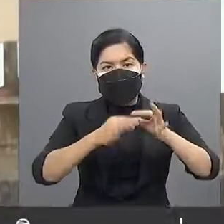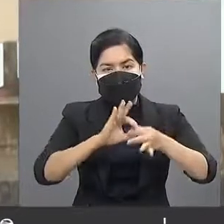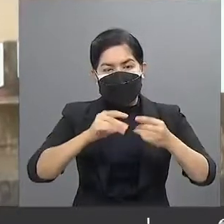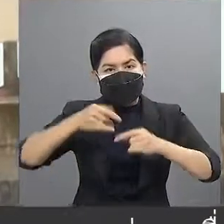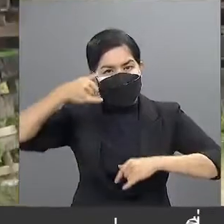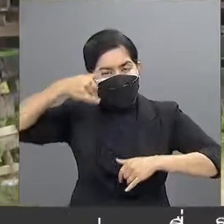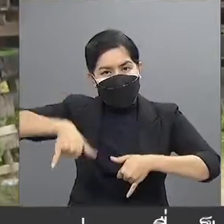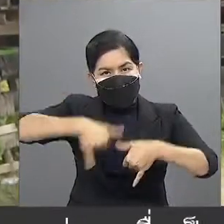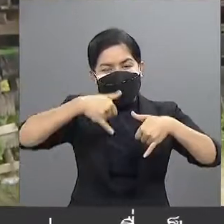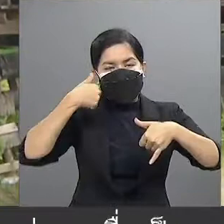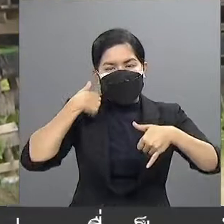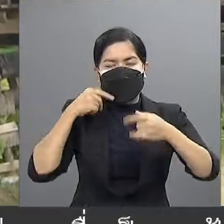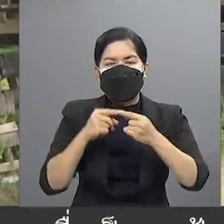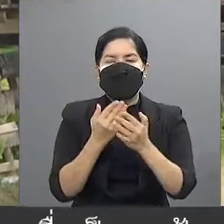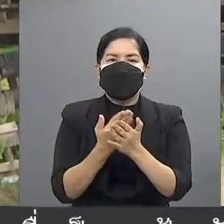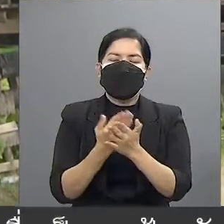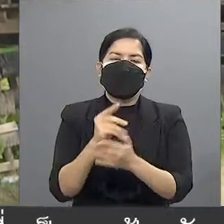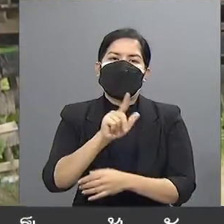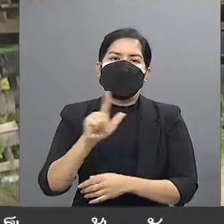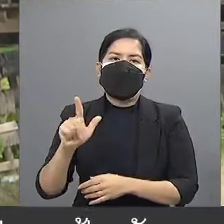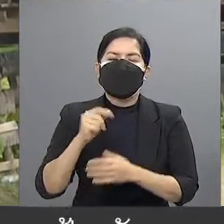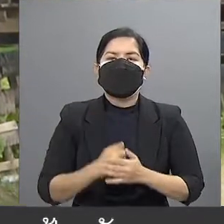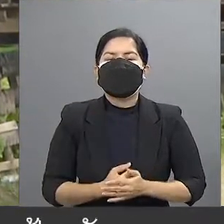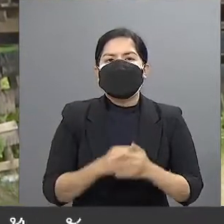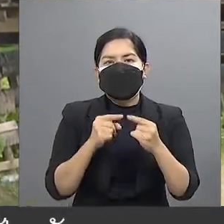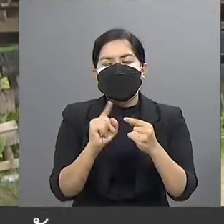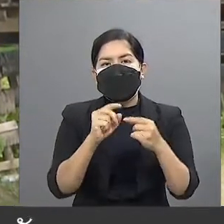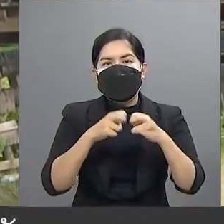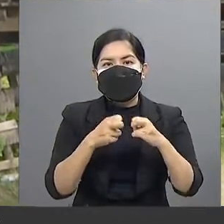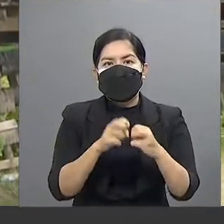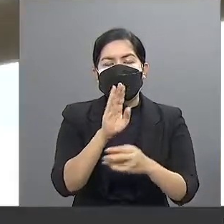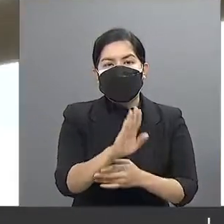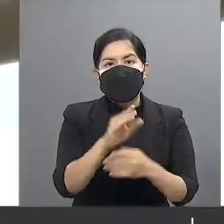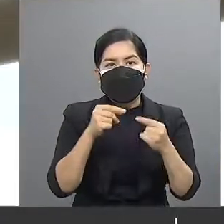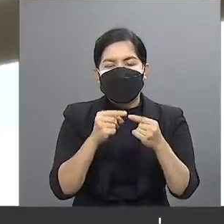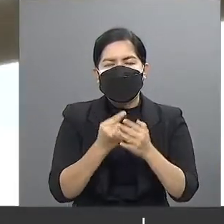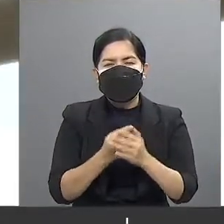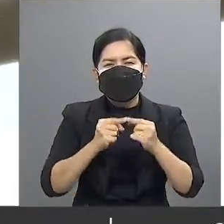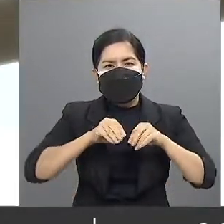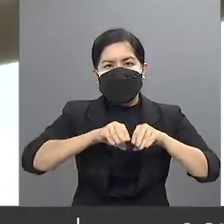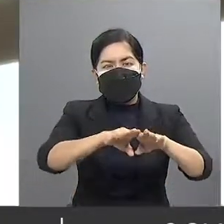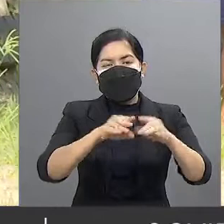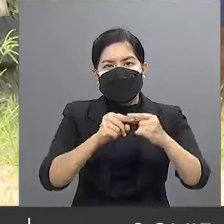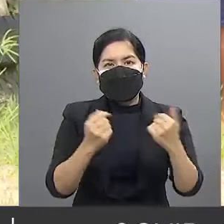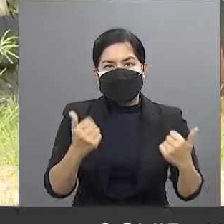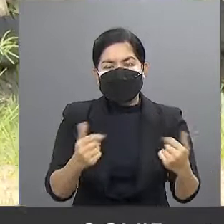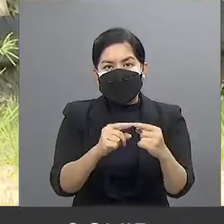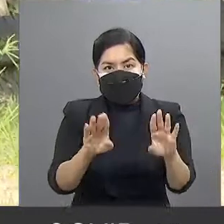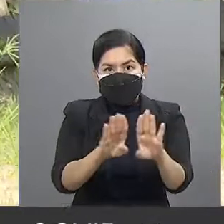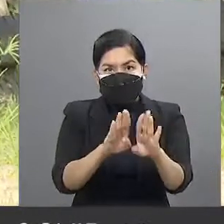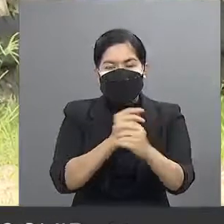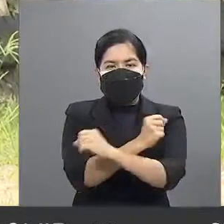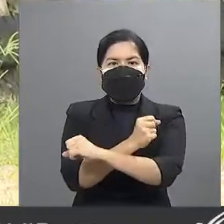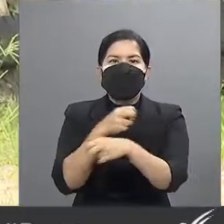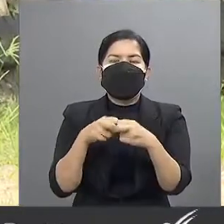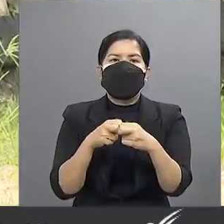หลายล้านบาทหลังโควิด-19 แพร่ระบาดทำให้ธุรกิจนี้ถูกสั่งปิดชั่วคราวเพื่อป้องกันการแพร่เชื้อผู้ดูแลสน